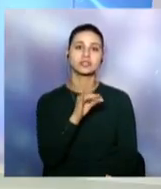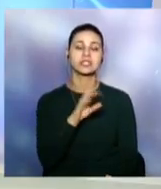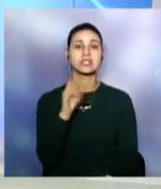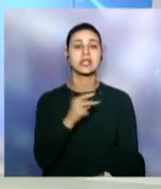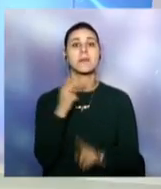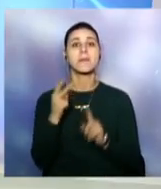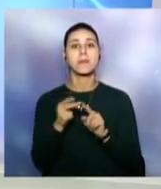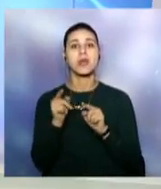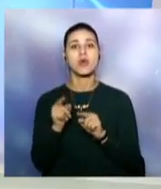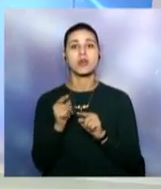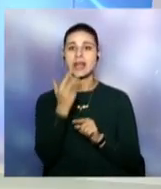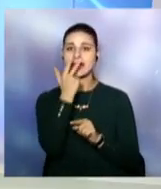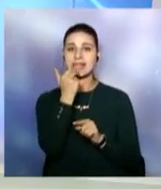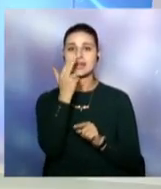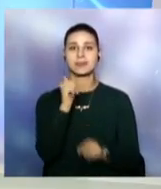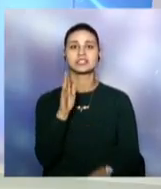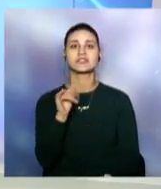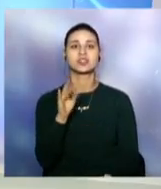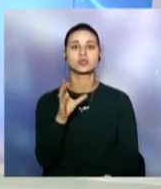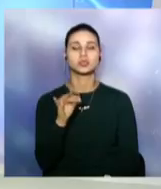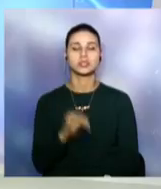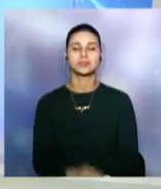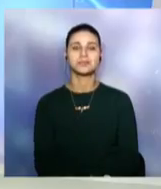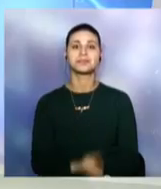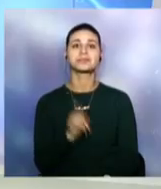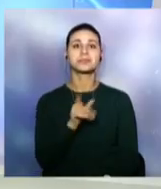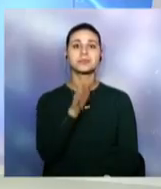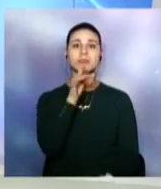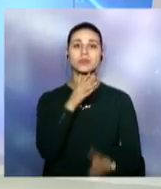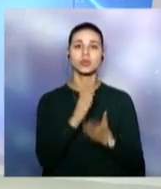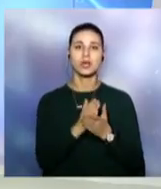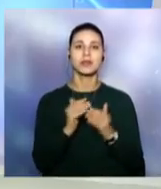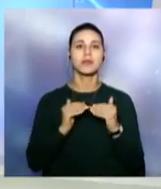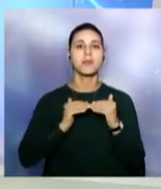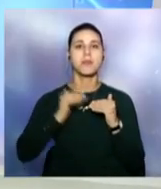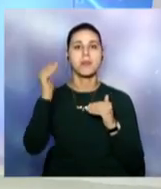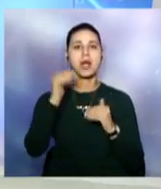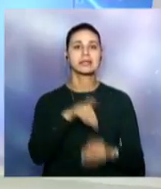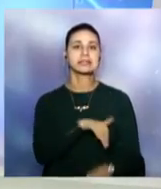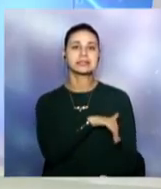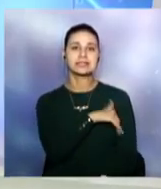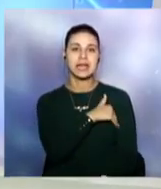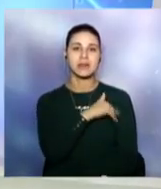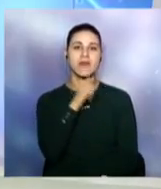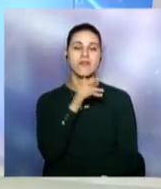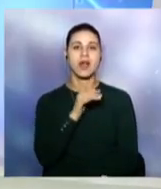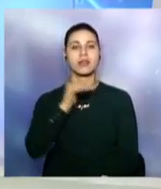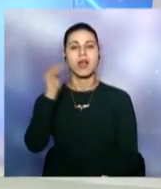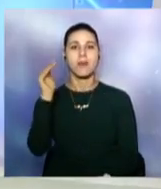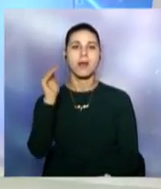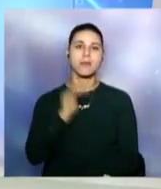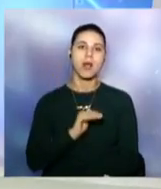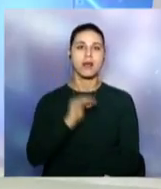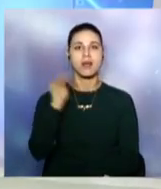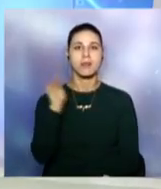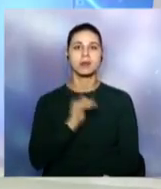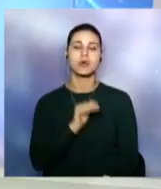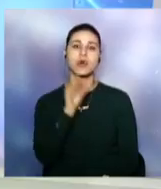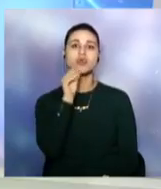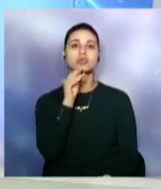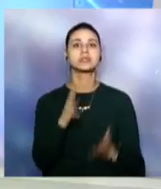ვირუსით გამოწვეულ ავადობას. რა შემთხვევაში გვაქვს მაღალი ცხელება, როდის არის ცხელება ტალღოვანი ხასიათის, როდის ველოდებით უფრო